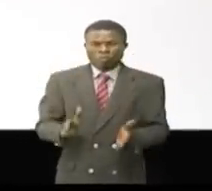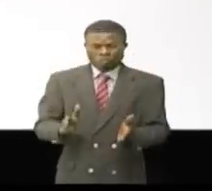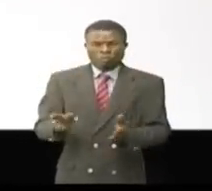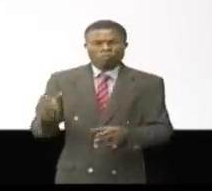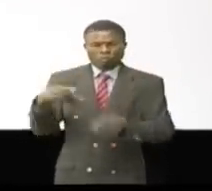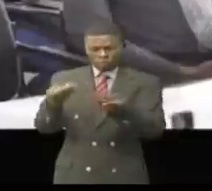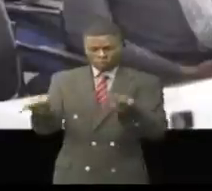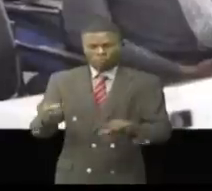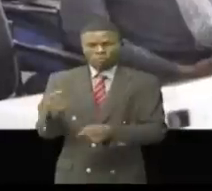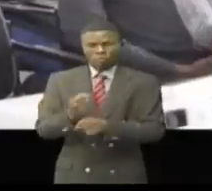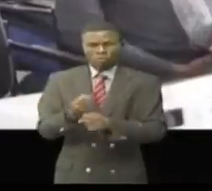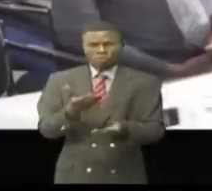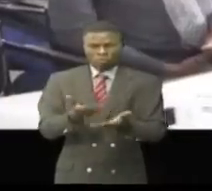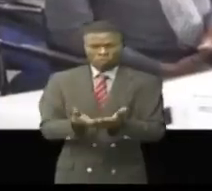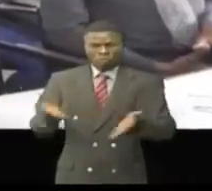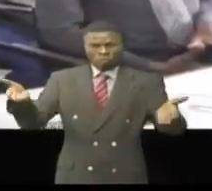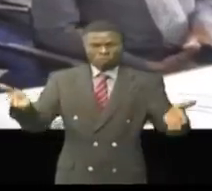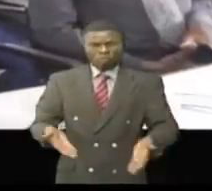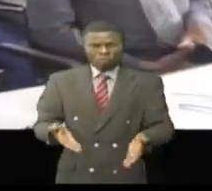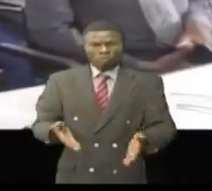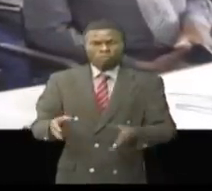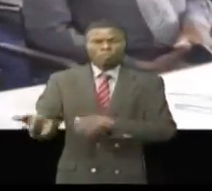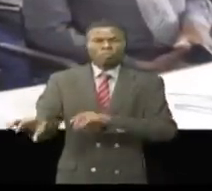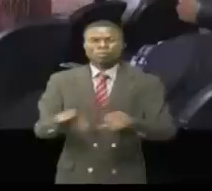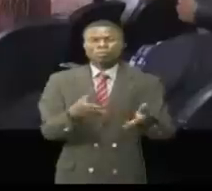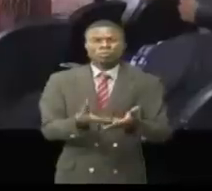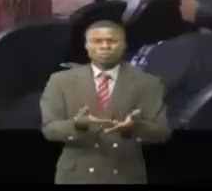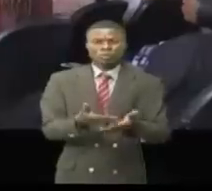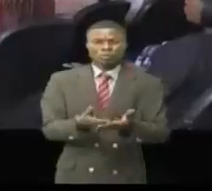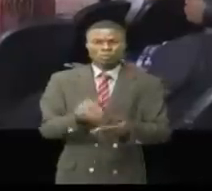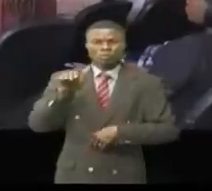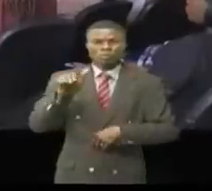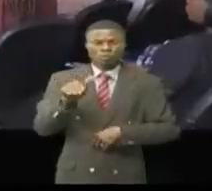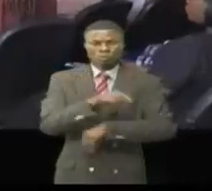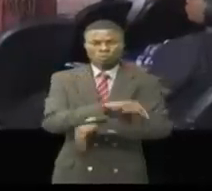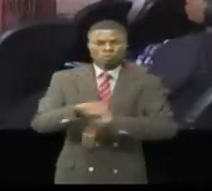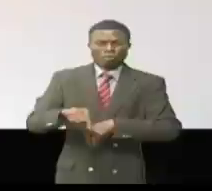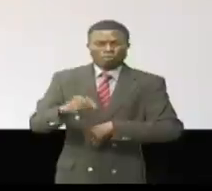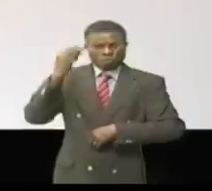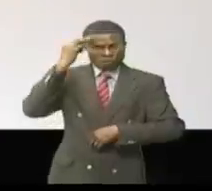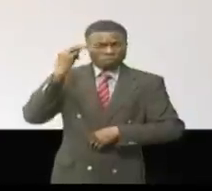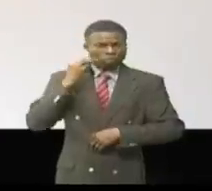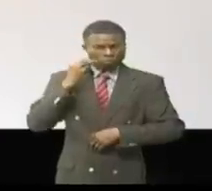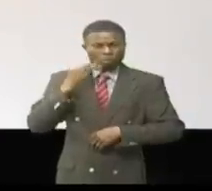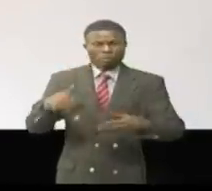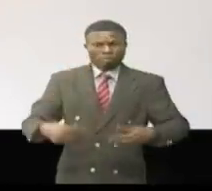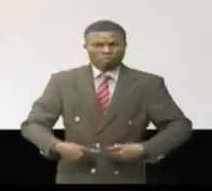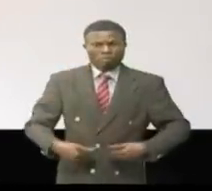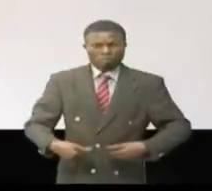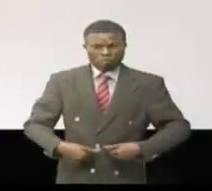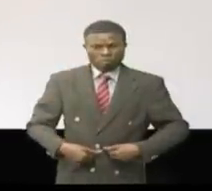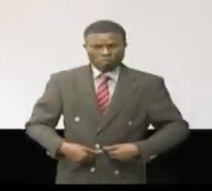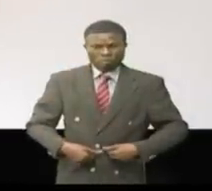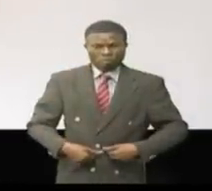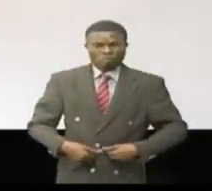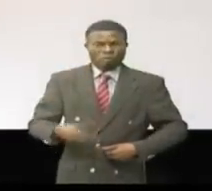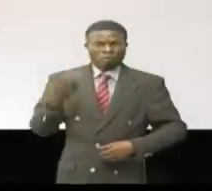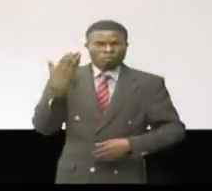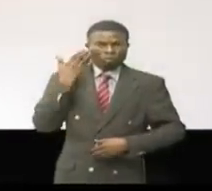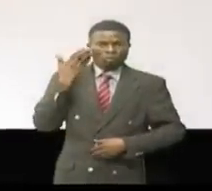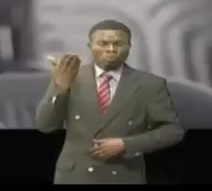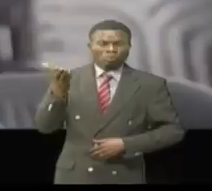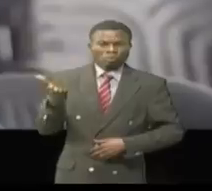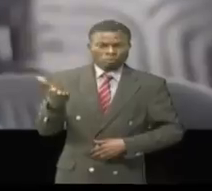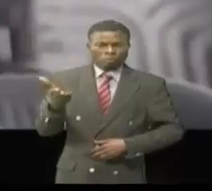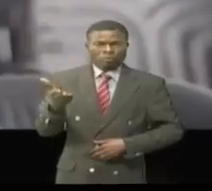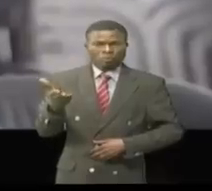professionnel. Présent à cette activité, le directeur du cabinet du ministère de la Jeunesse, Roderick Victor Nyangi